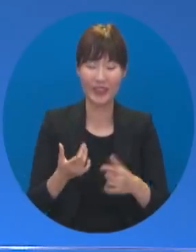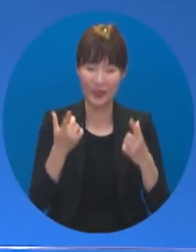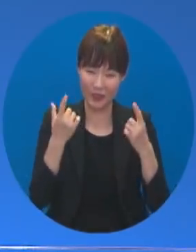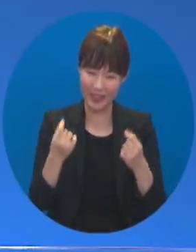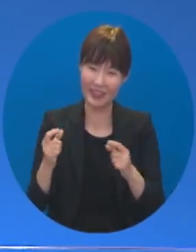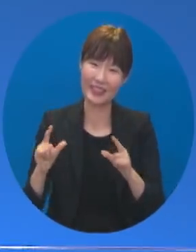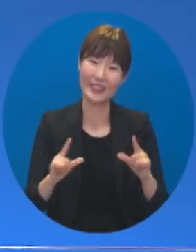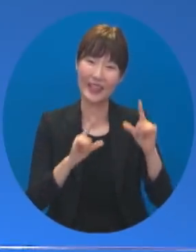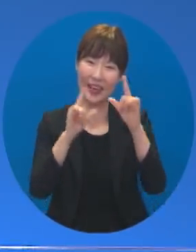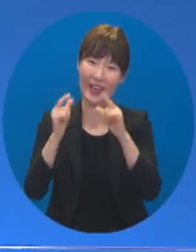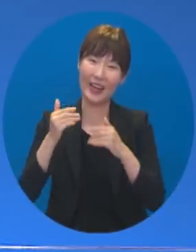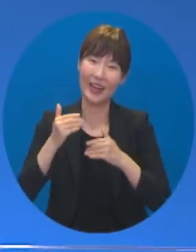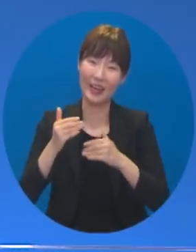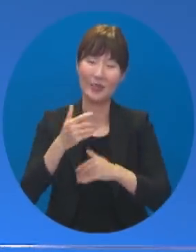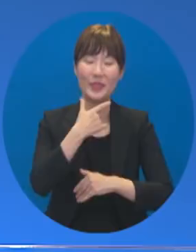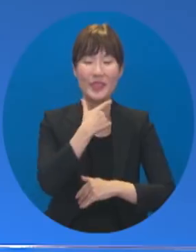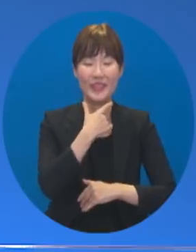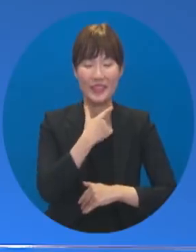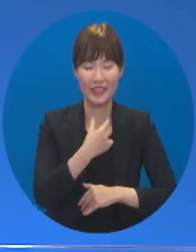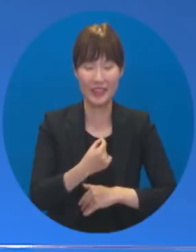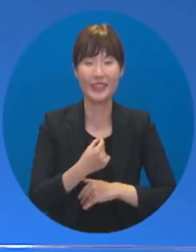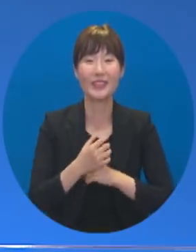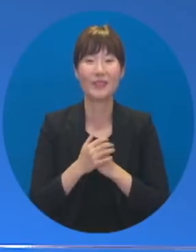또 원기를 위해서